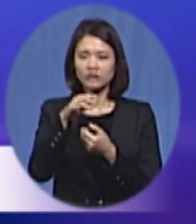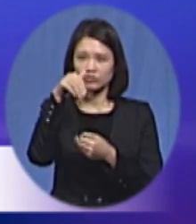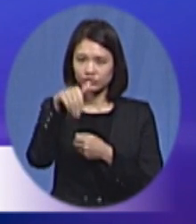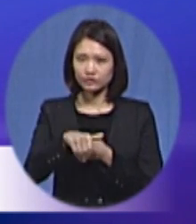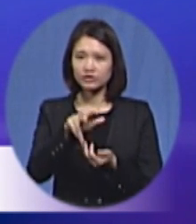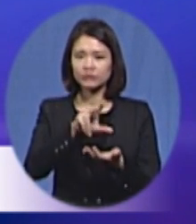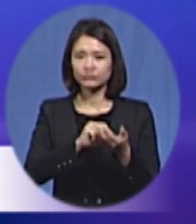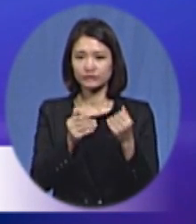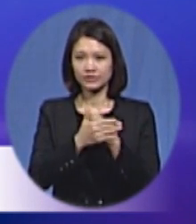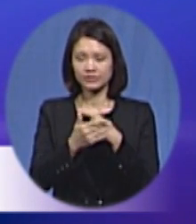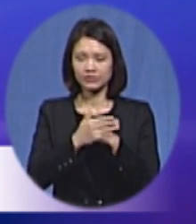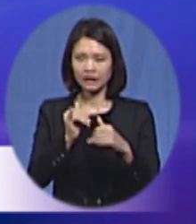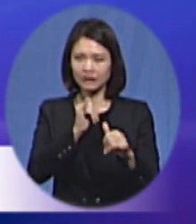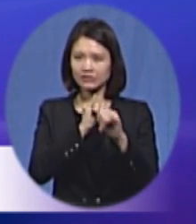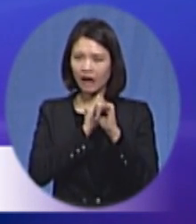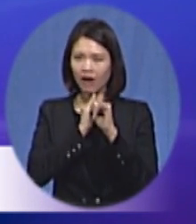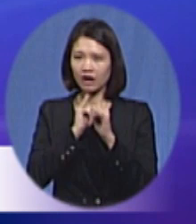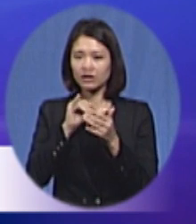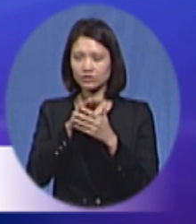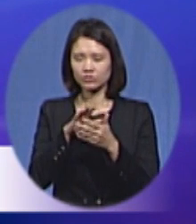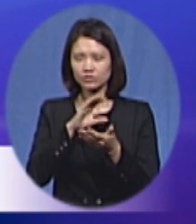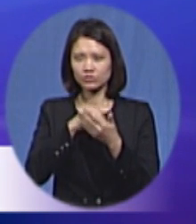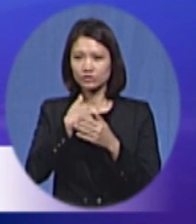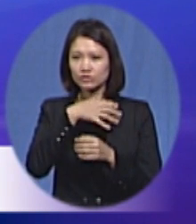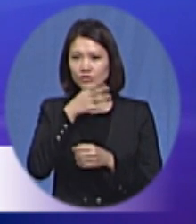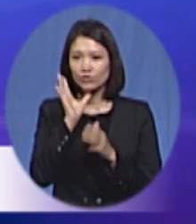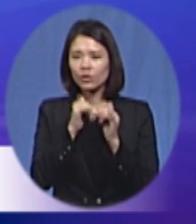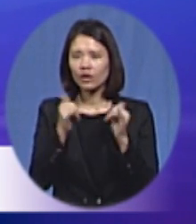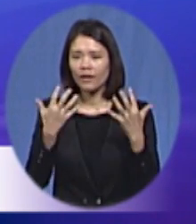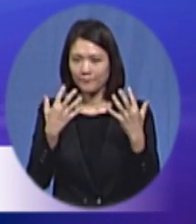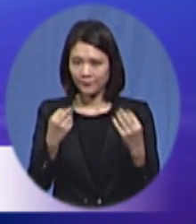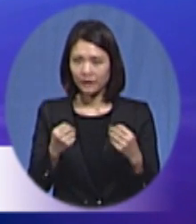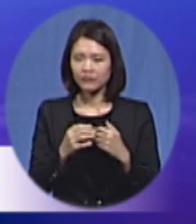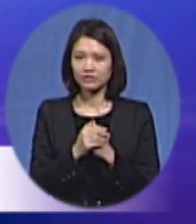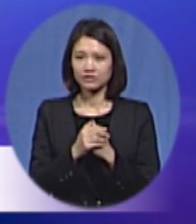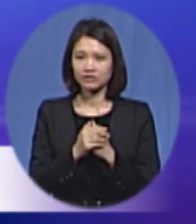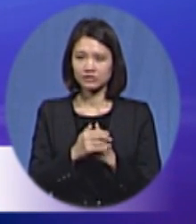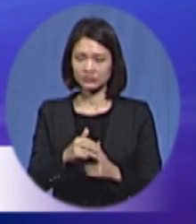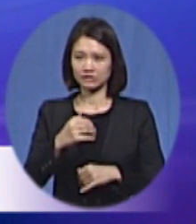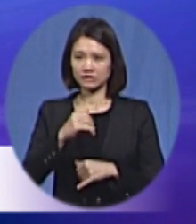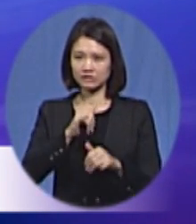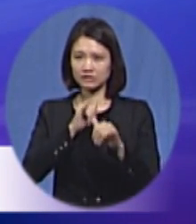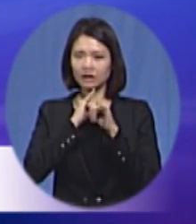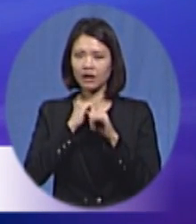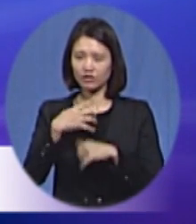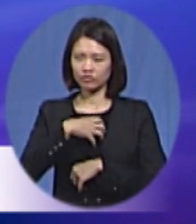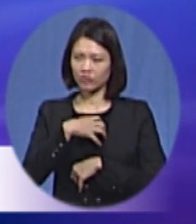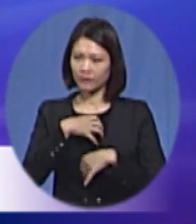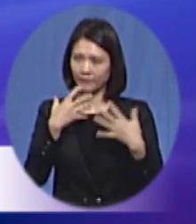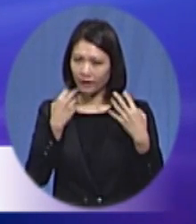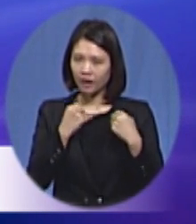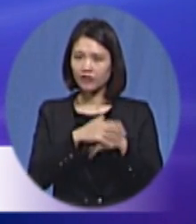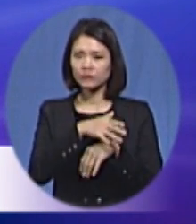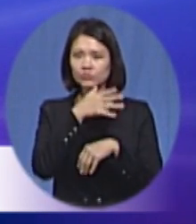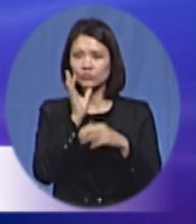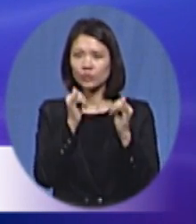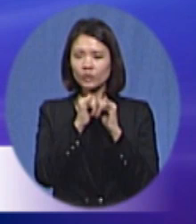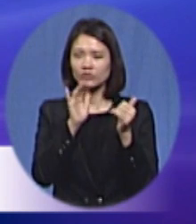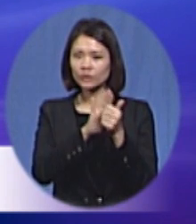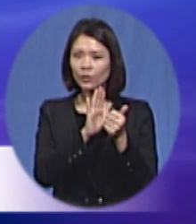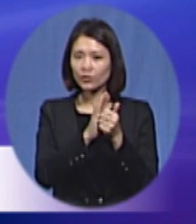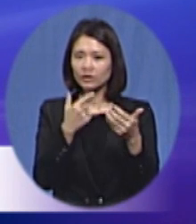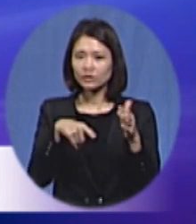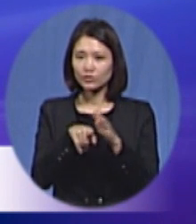인해 자살하는 노년층들의 비율이 늘고 있는데요. 자살 위험이 높은 노인을 돕기 위해 노인들로